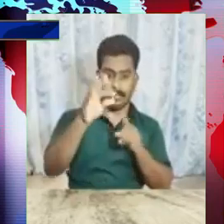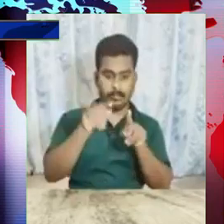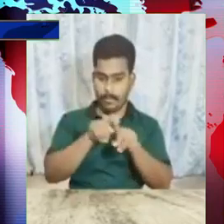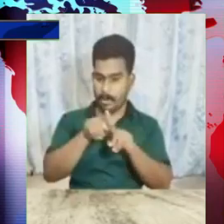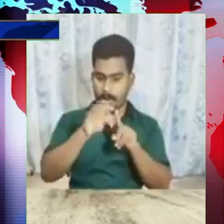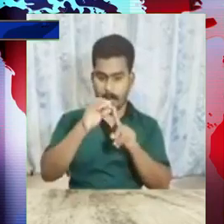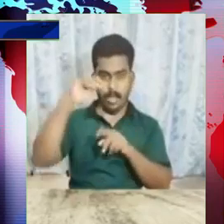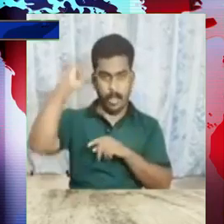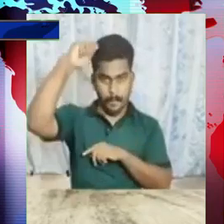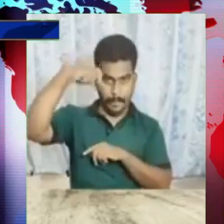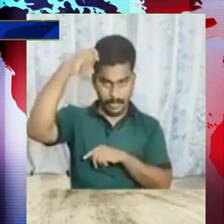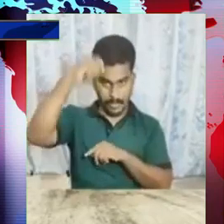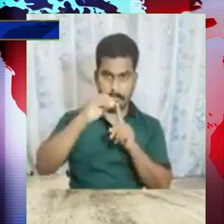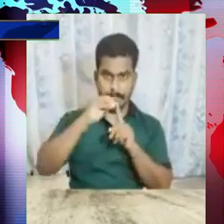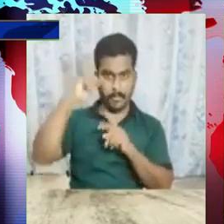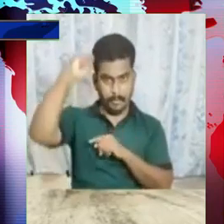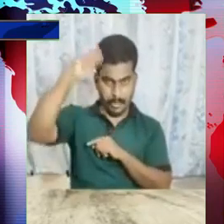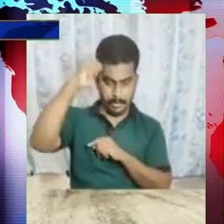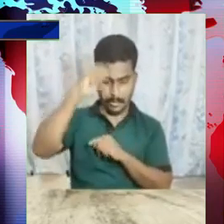പെട്ടെന്ന് പരിശോധനകൾ പൂർത്തിയാക്കി